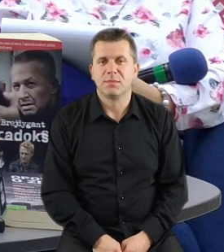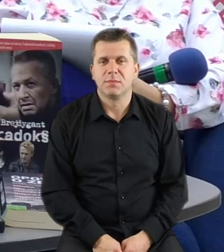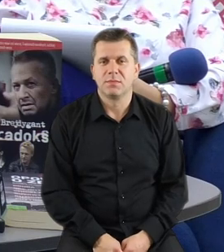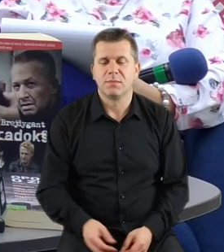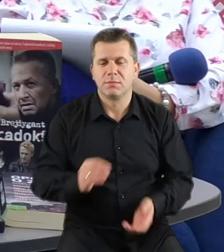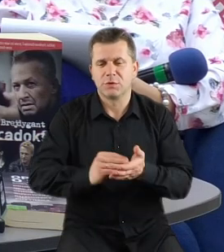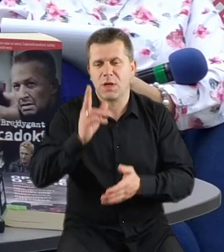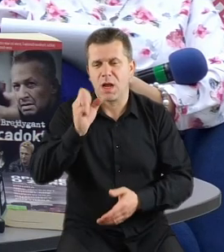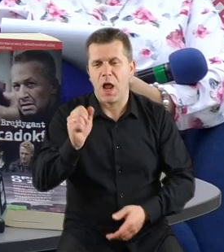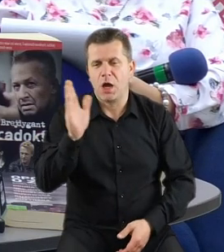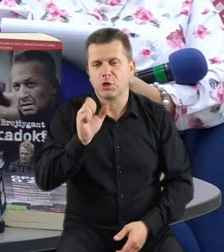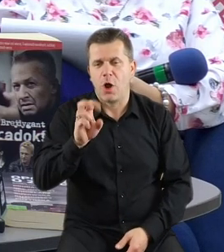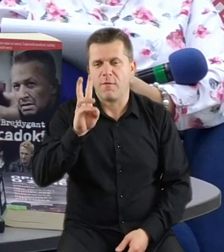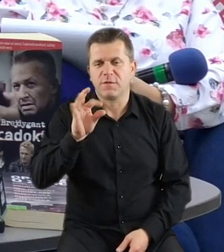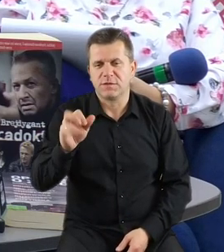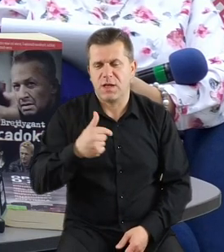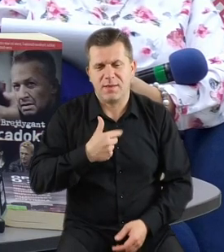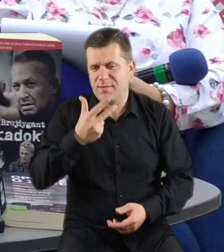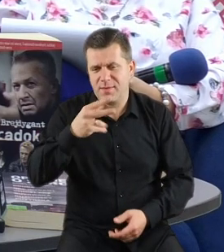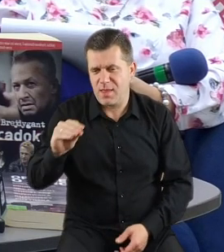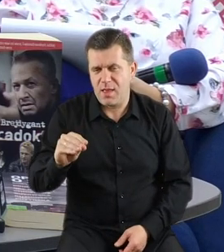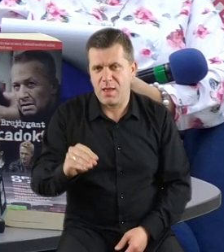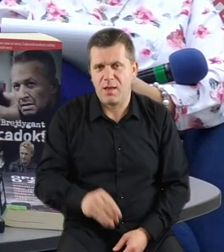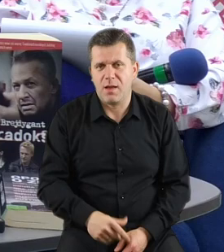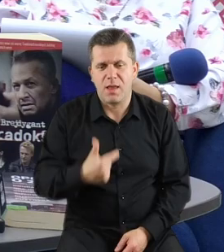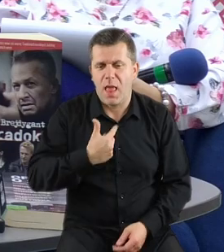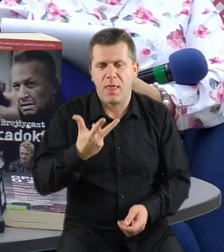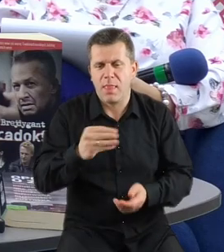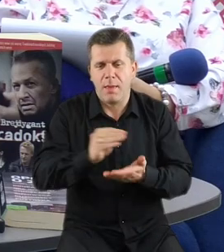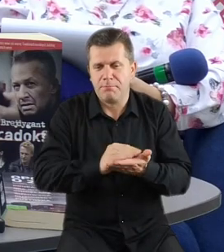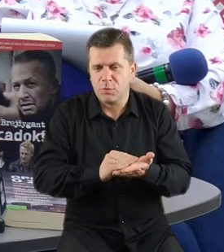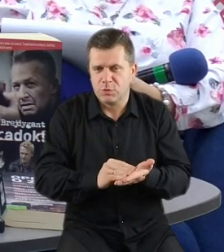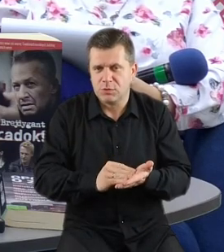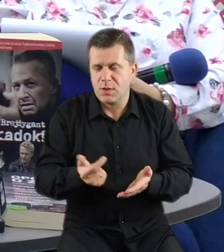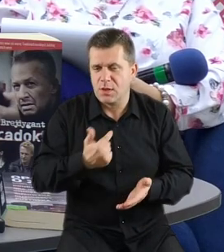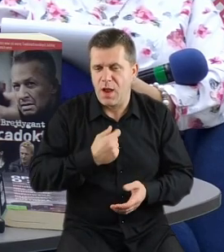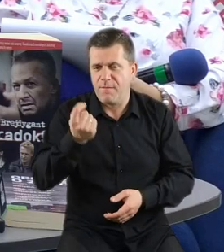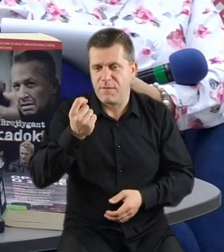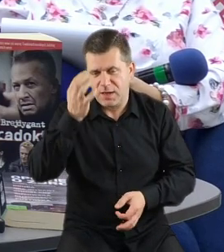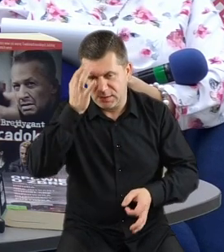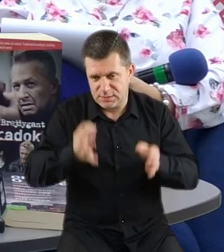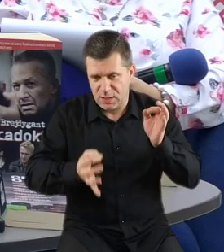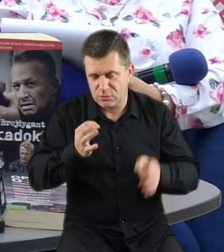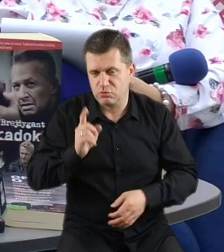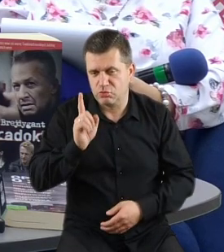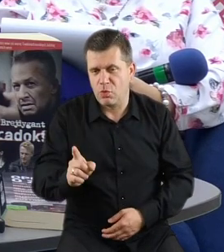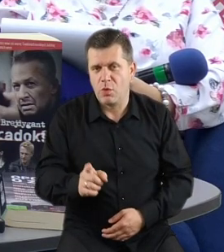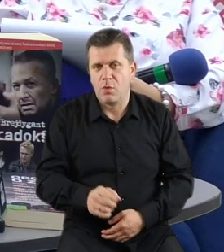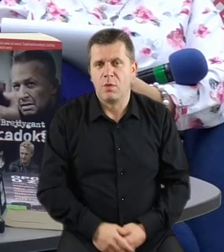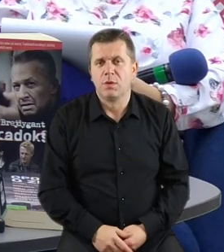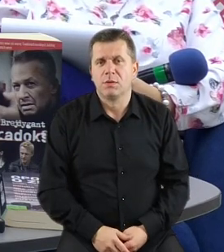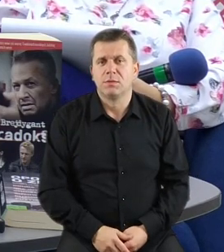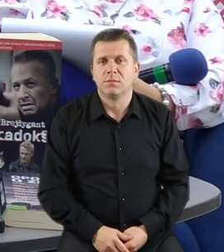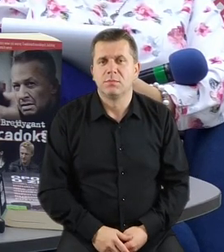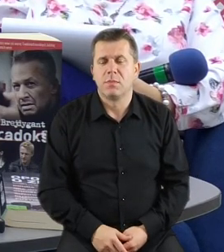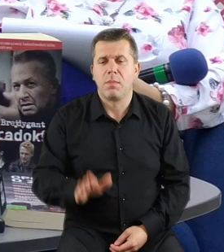Pisząc Kaszowskiego, no więc otóż nie, bo nie, tak jak mówię, nie piszę. Natomiast jak się chwilę zastanowić, to zważywszy na